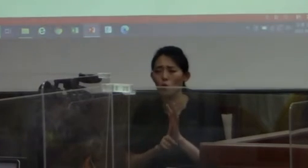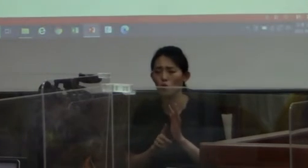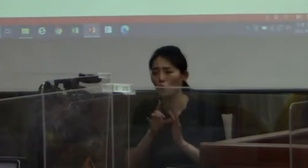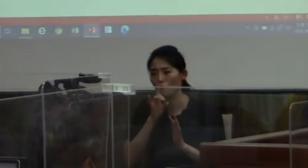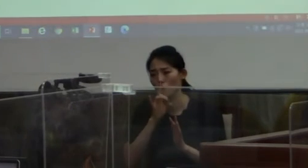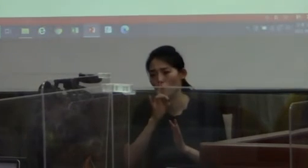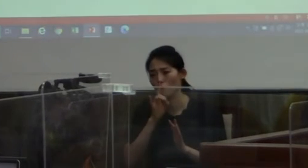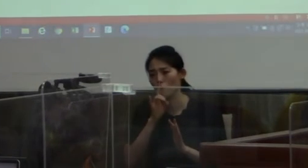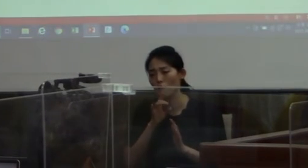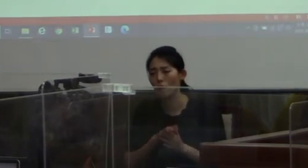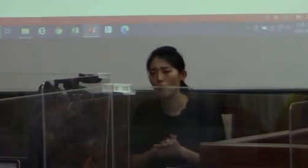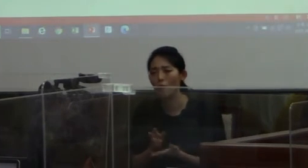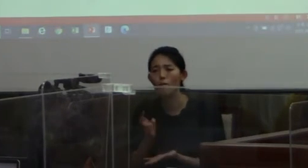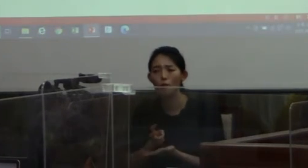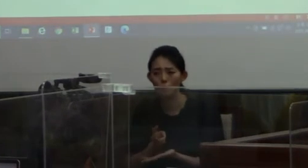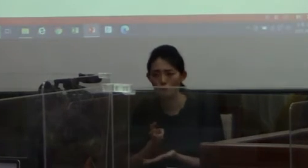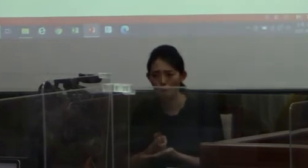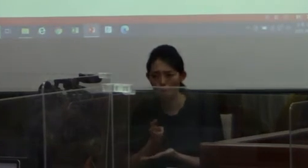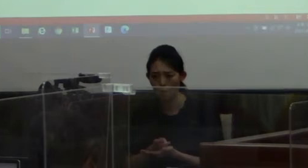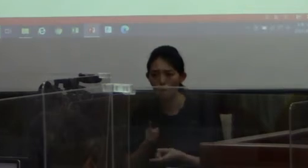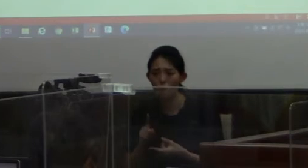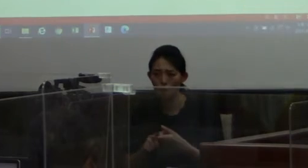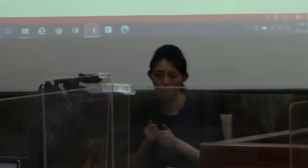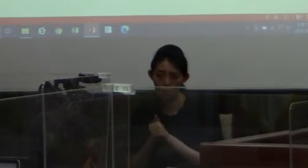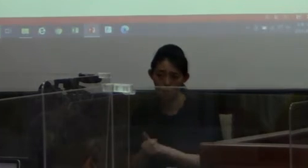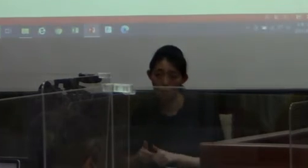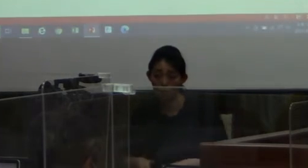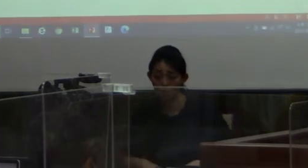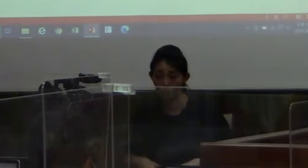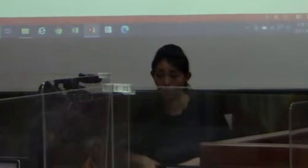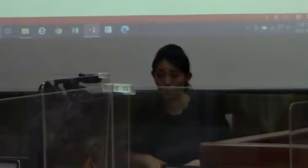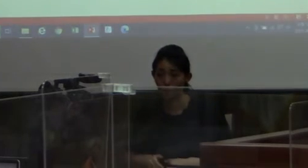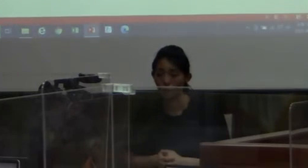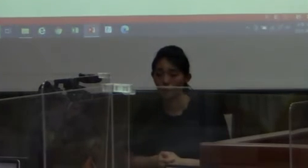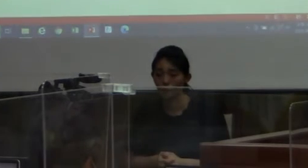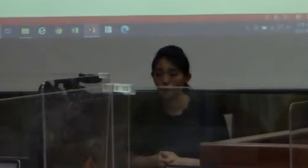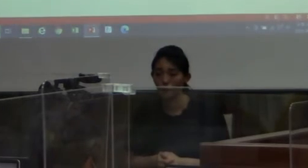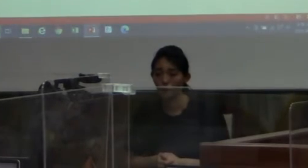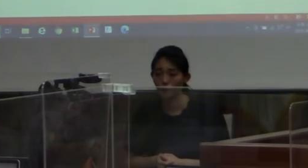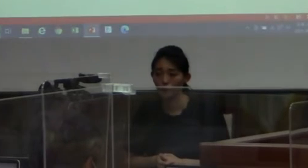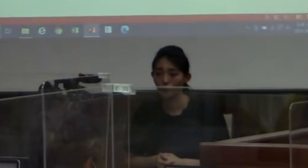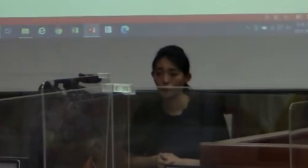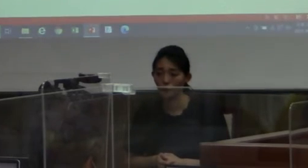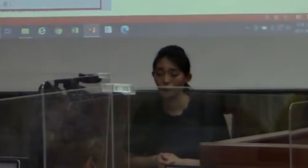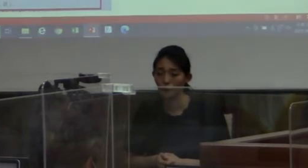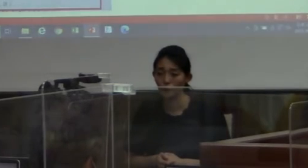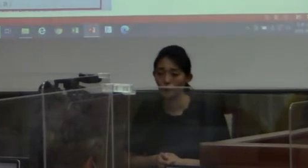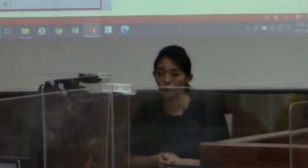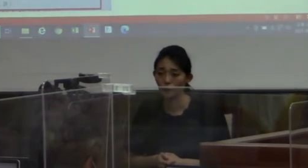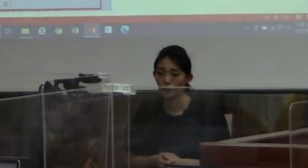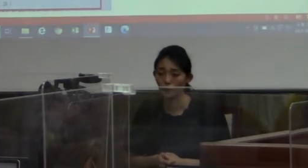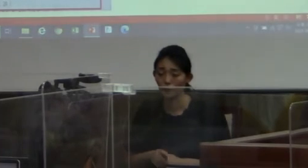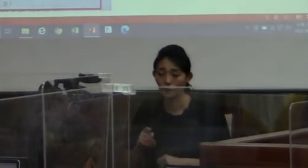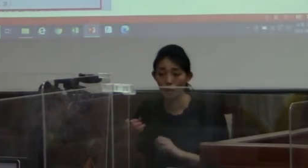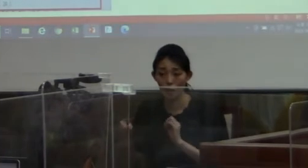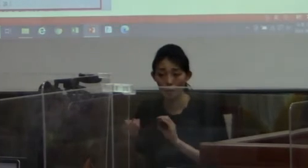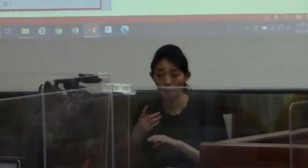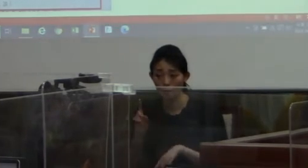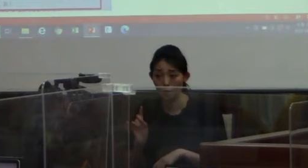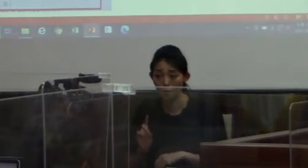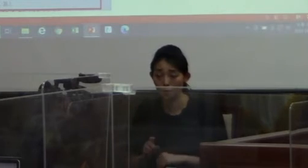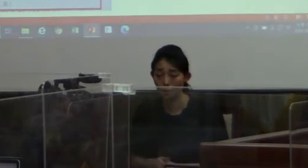재공고는 본래 원한 대로 해야 된다. 그래가지고 했을 때 그 뒤에 답변이 어떻게